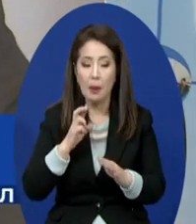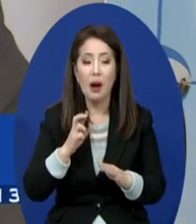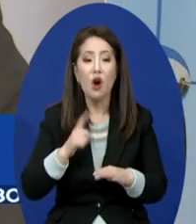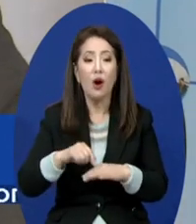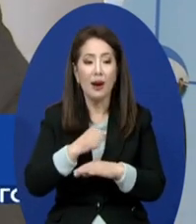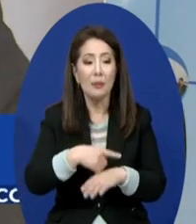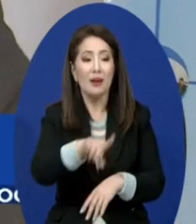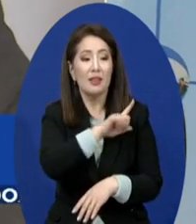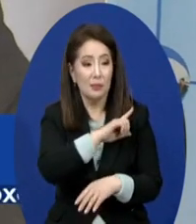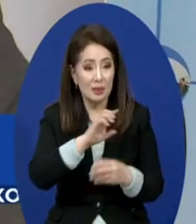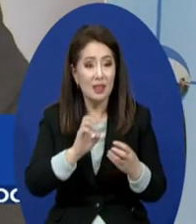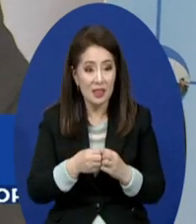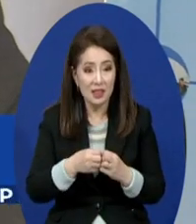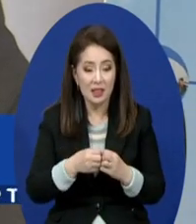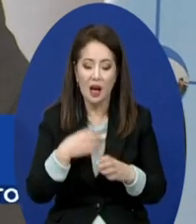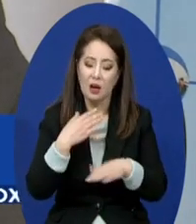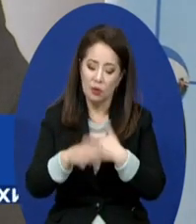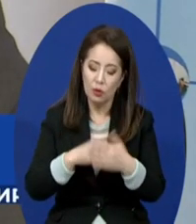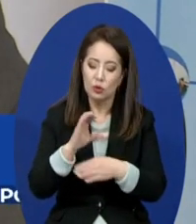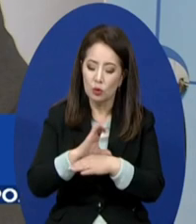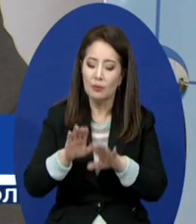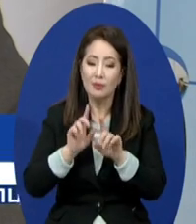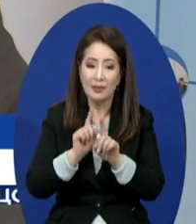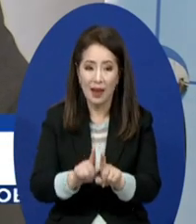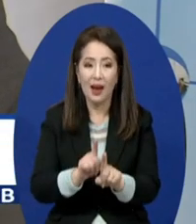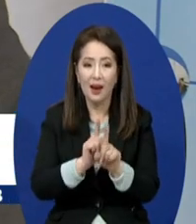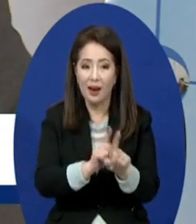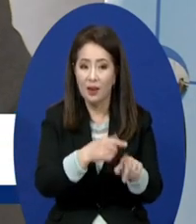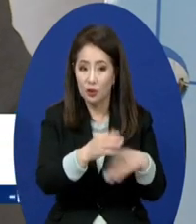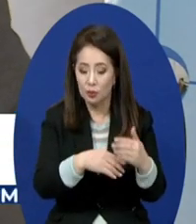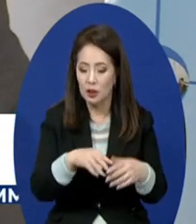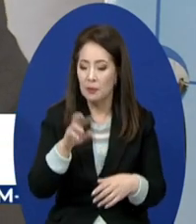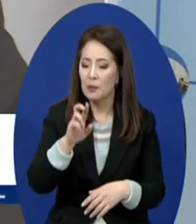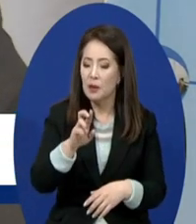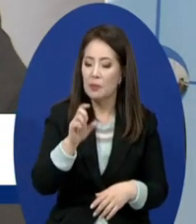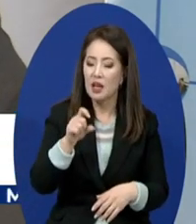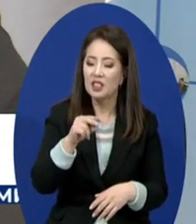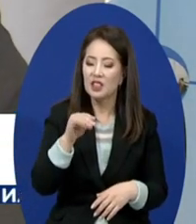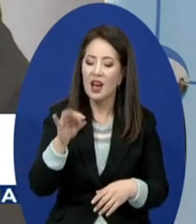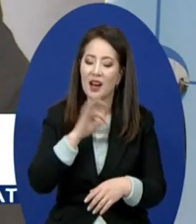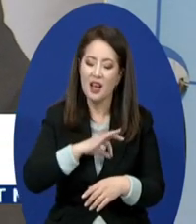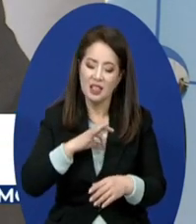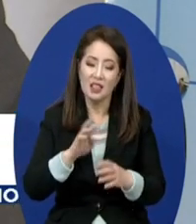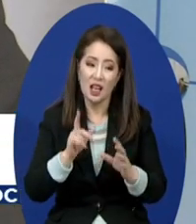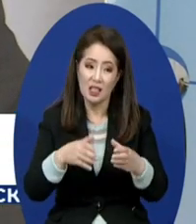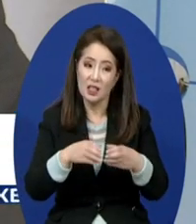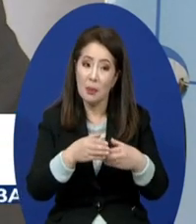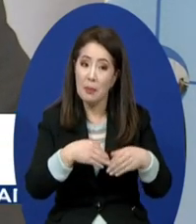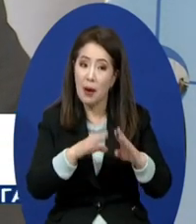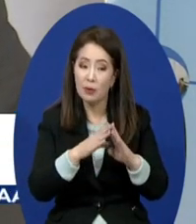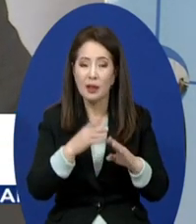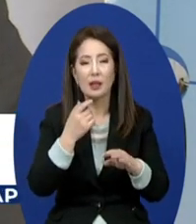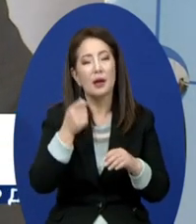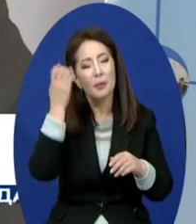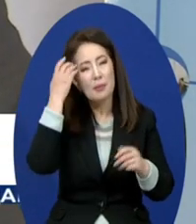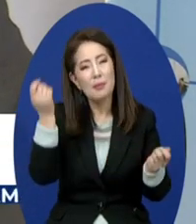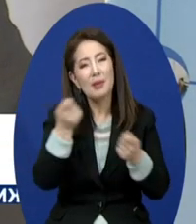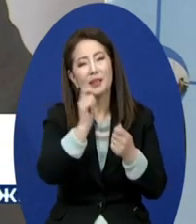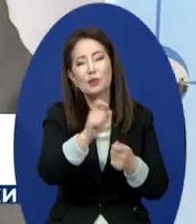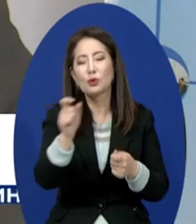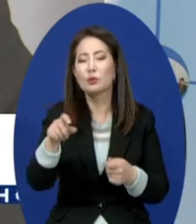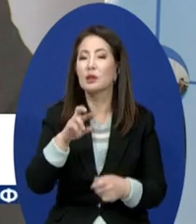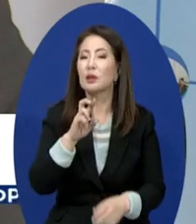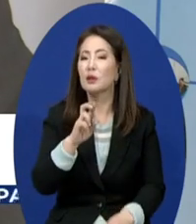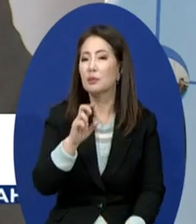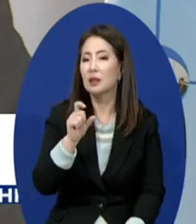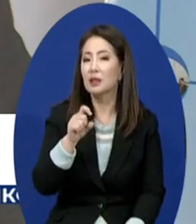энэ сумдуудаа хэрэгжүүлж ингэж авч яваад энэ мөрөнд бол нөгөө бэлчээр ашигчдын хэсэг байгуулагдаж малчт маань одоо